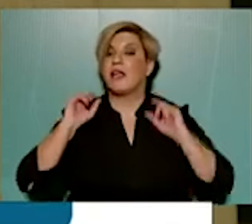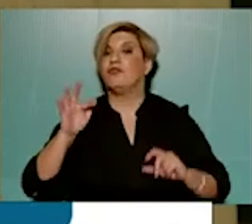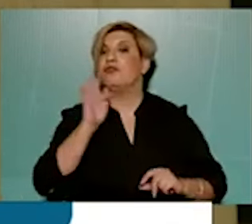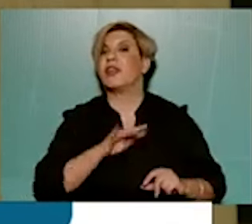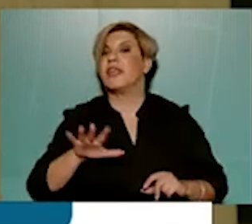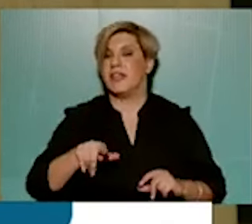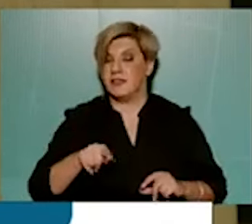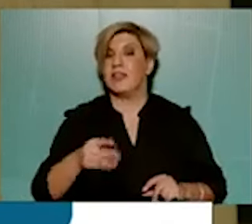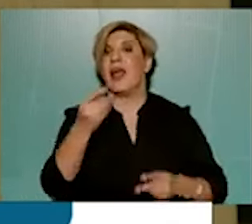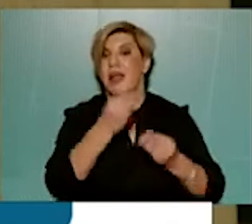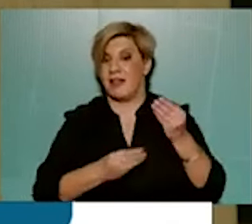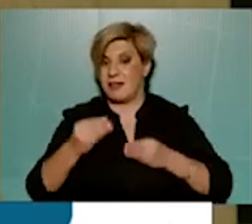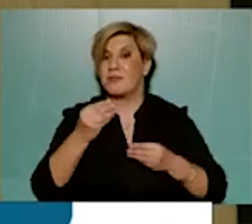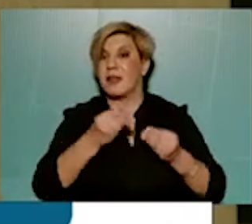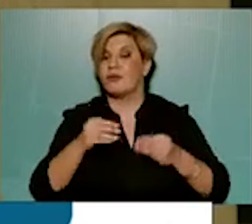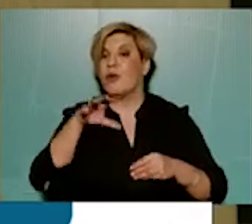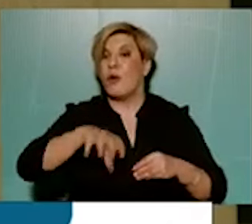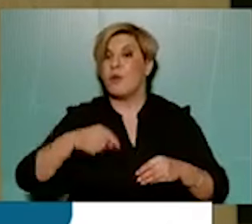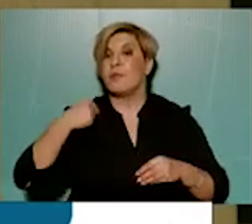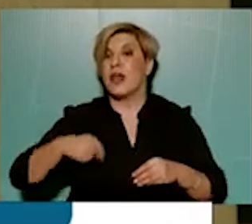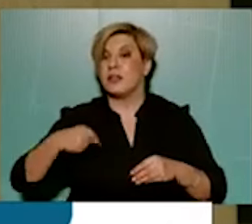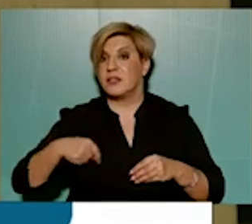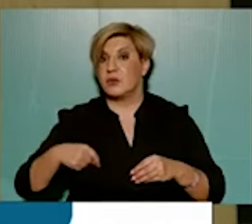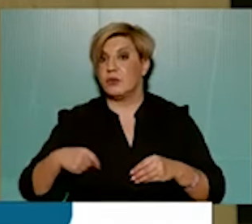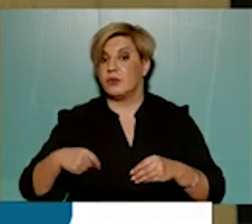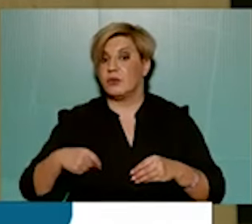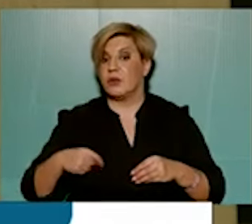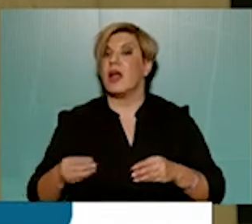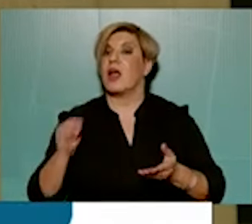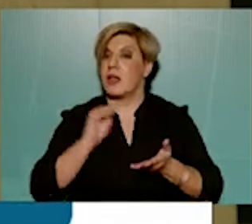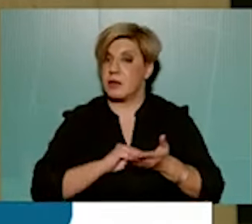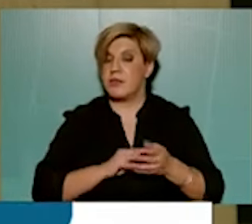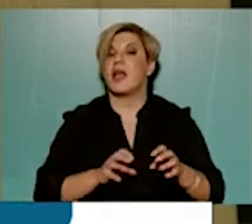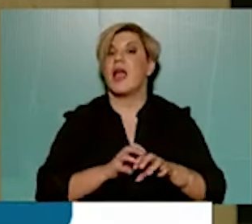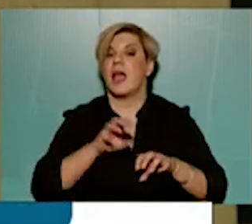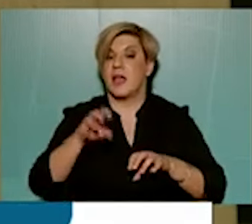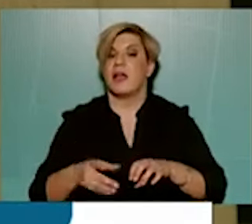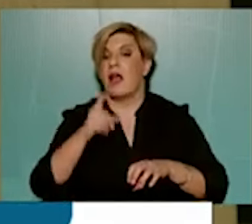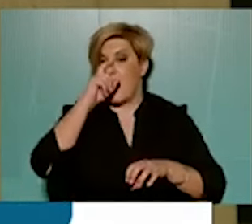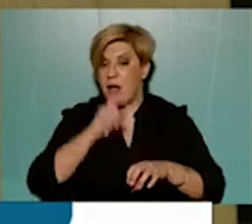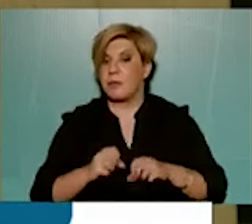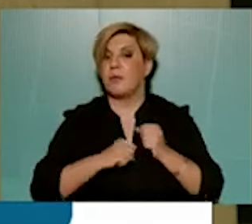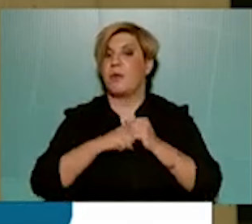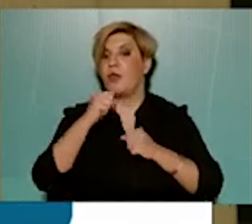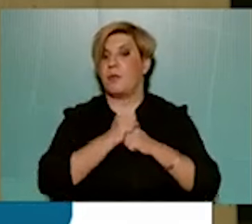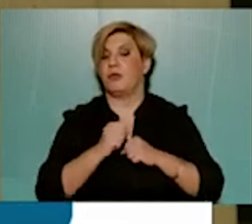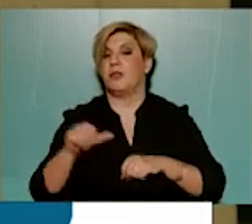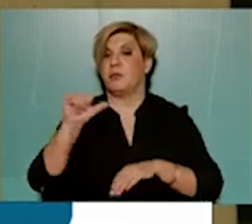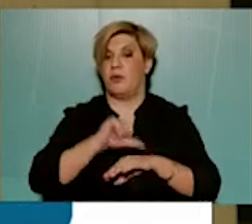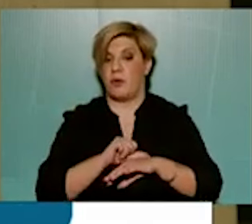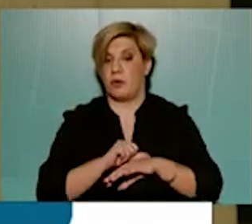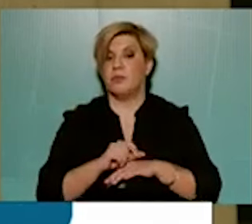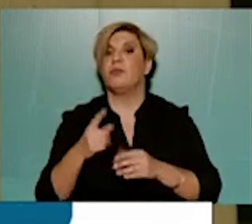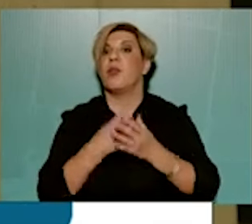και να αξιοποιηθούν για επέκταση ακόμα περισσότερο των χώρων πρασίνου και επίσης για εγκατάσταση και άλλων απαραίτητων υποδομών στην πόλη